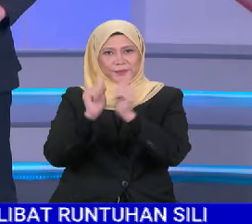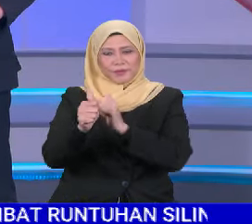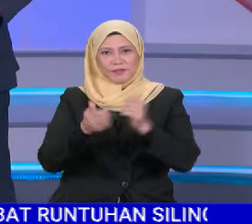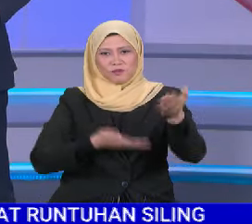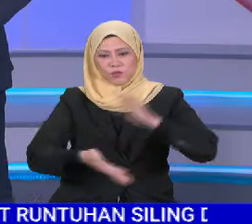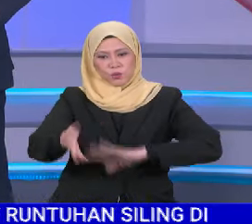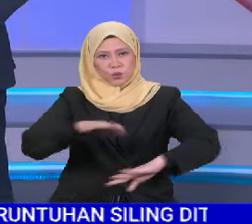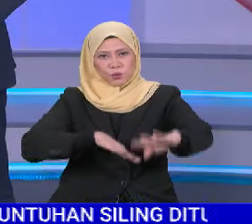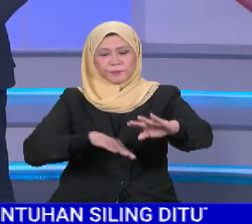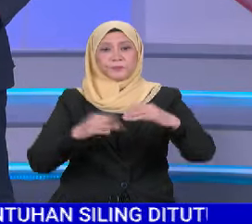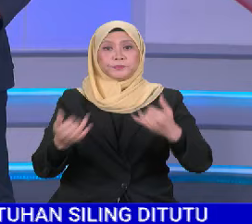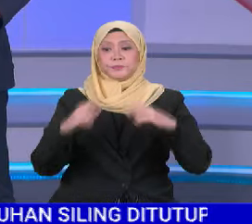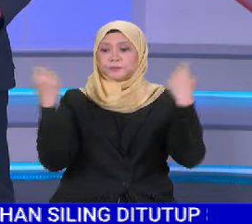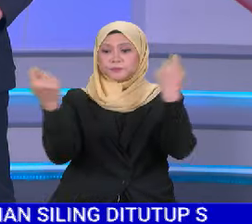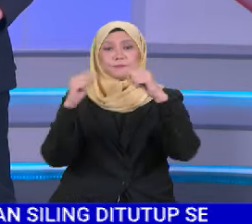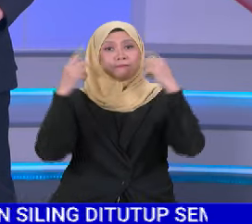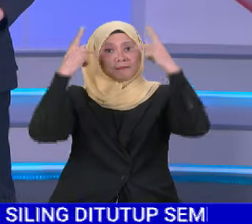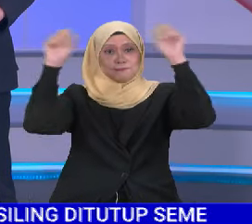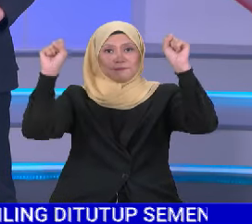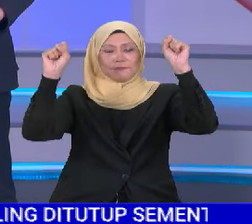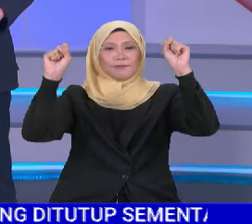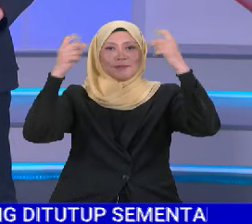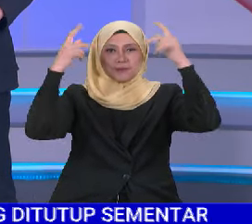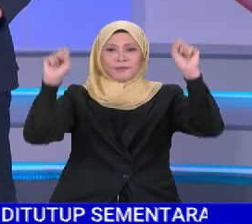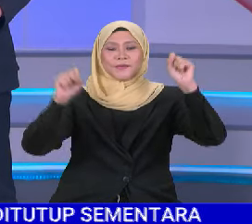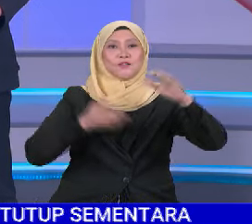presiden persekutuan Huse Malaysia